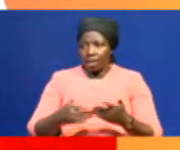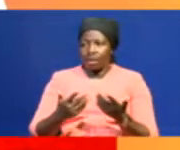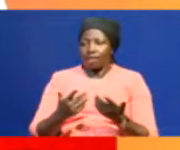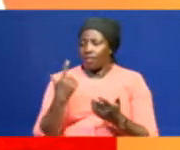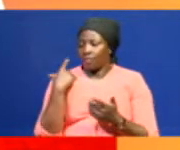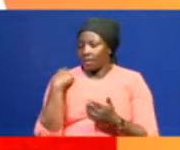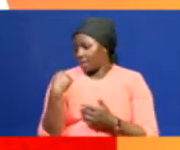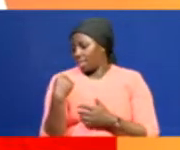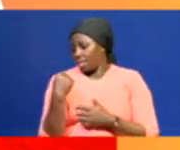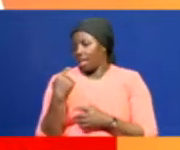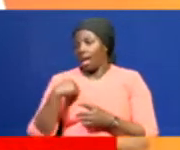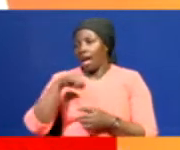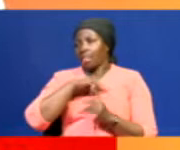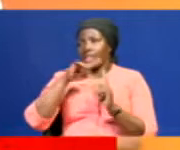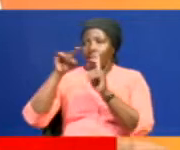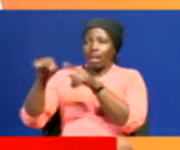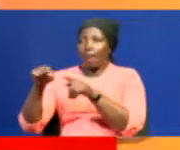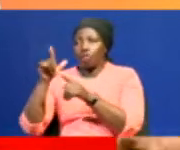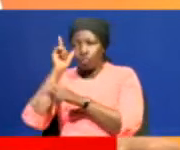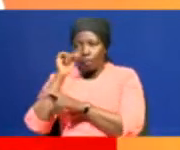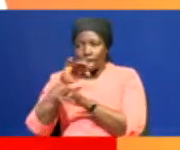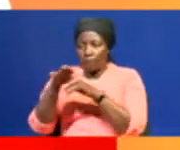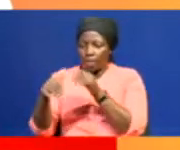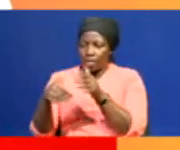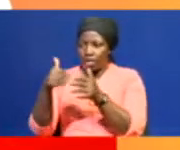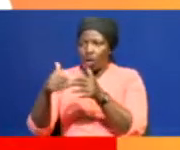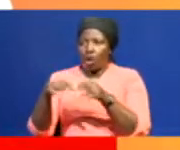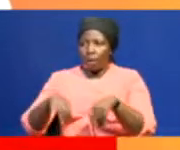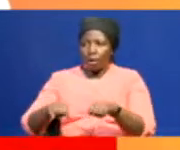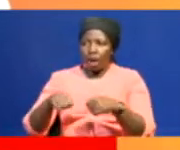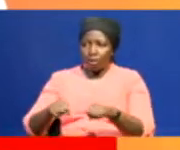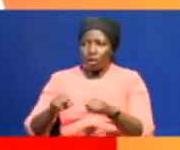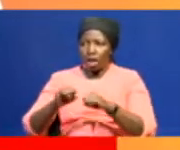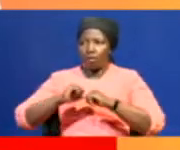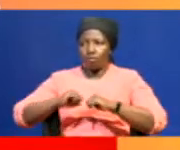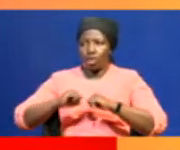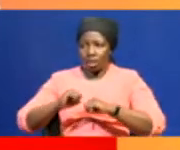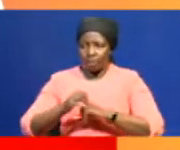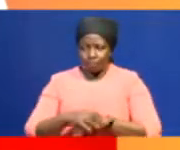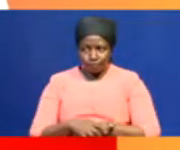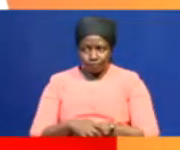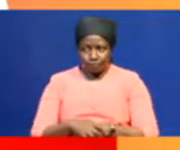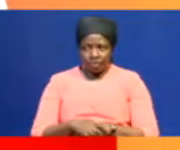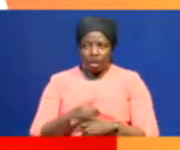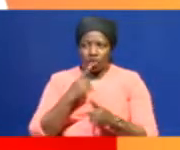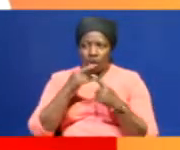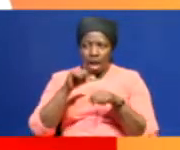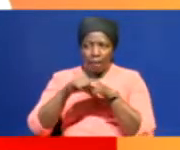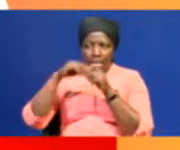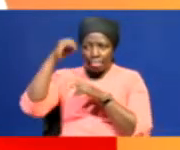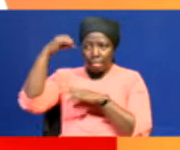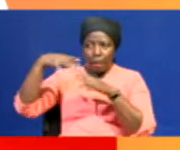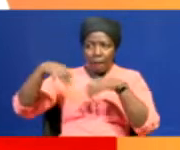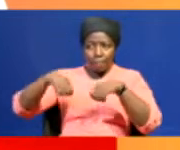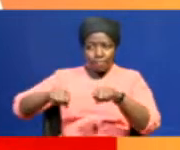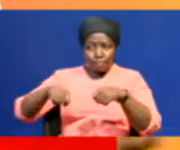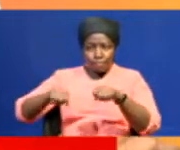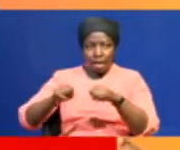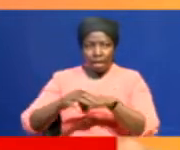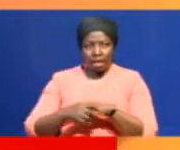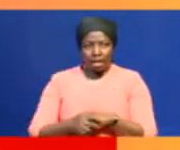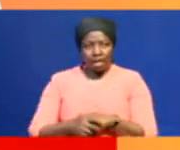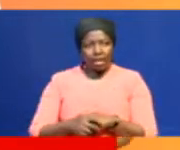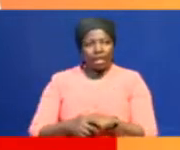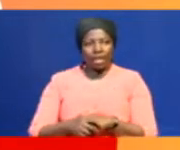tumekuwa Mombasa na viongozi wote wa bodaboda pale, tukiongelea mambo ya stima, pikipiki za umeme, kuonyesha kwamba kweli wana embrace. Walitoka